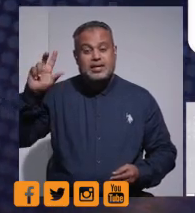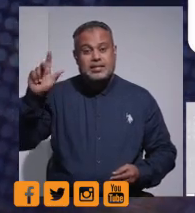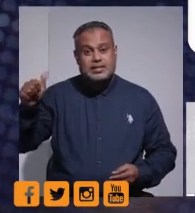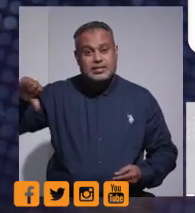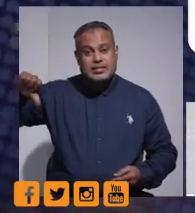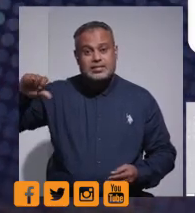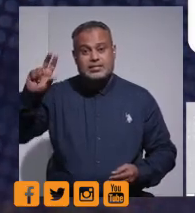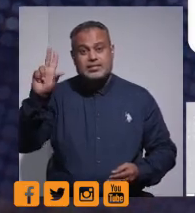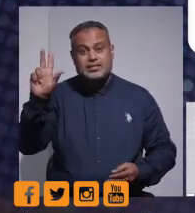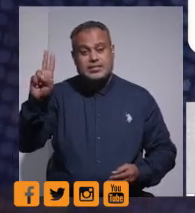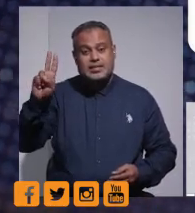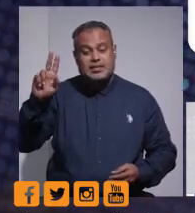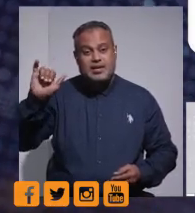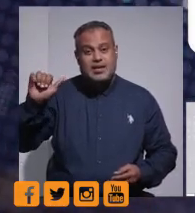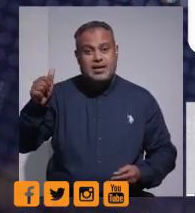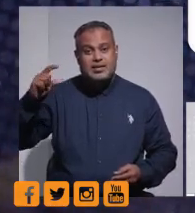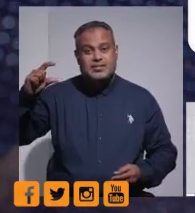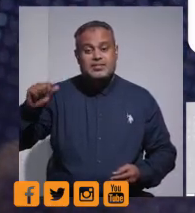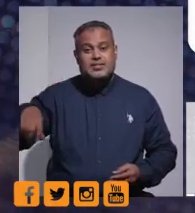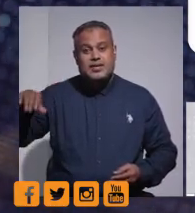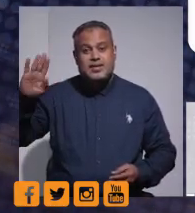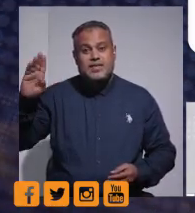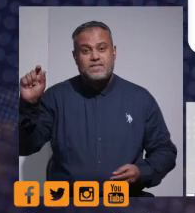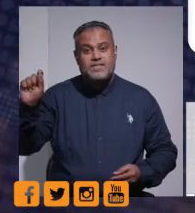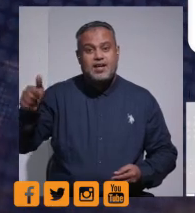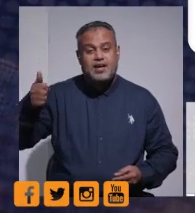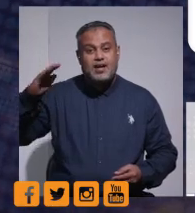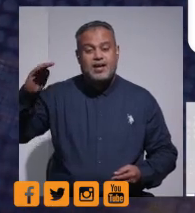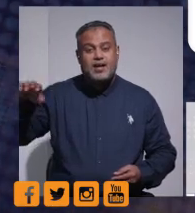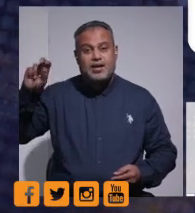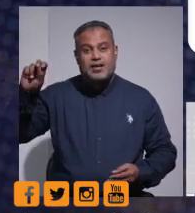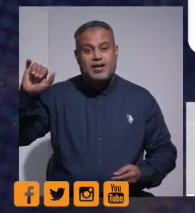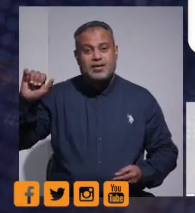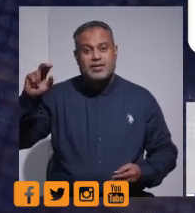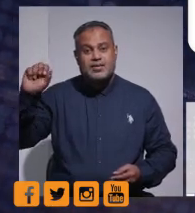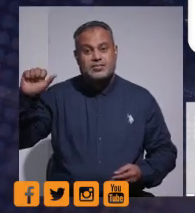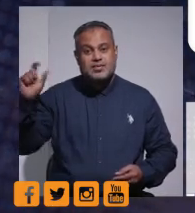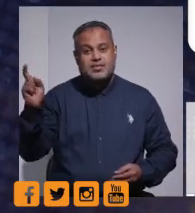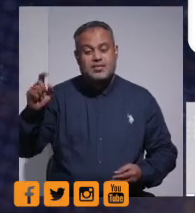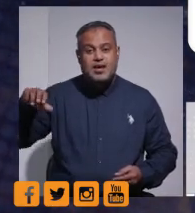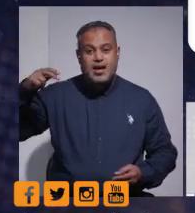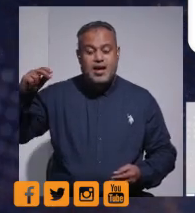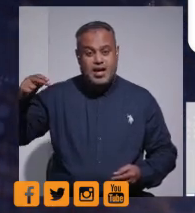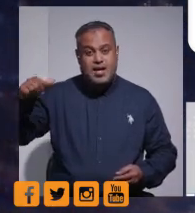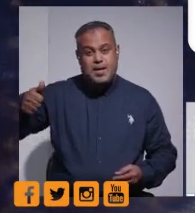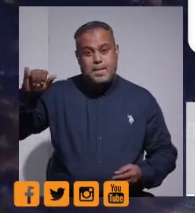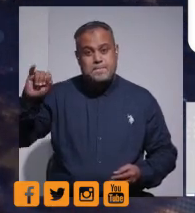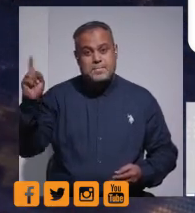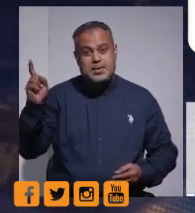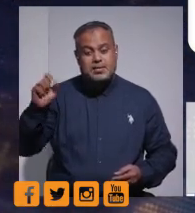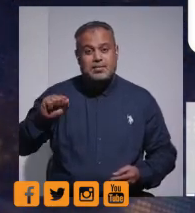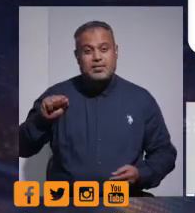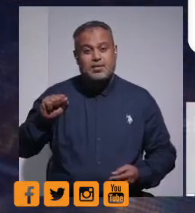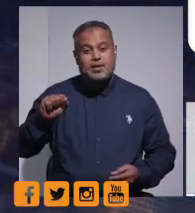فريد كفاح محمد بندوق عوض قيصر محمد محسن عبد الله العيدروس عامر صالح احمد مثنى المكلاني